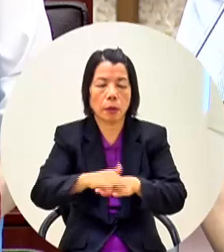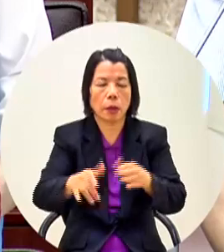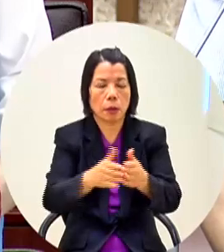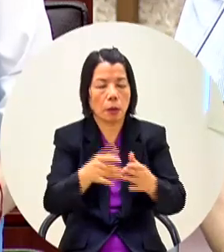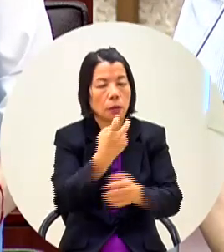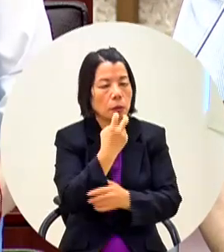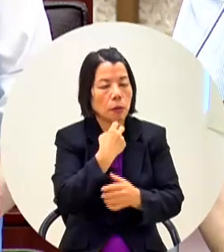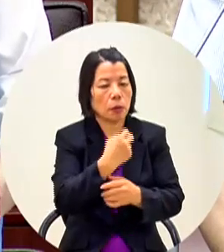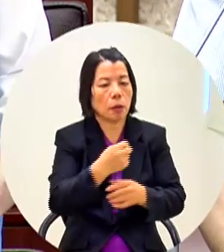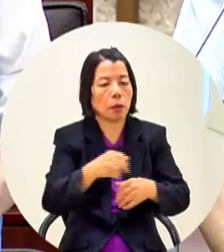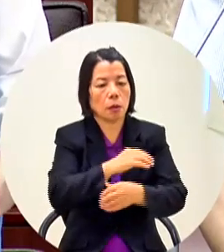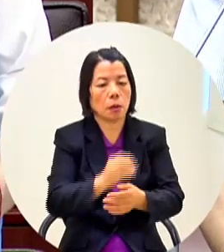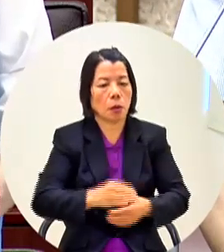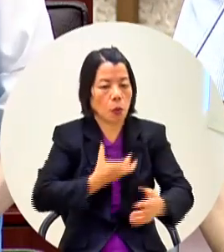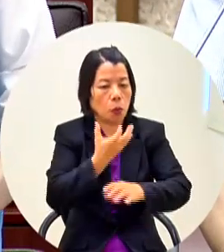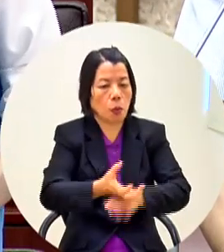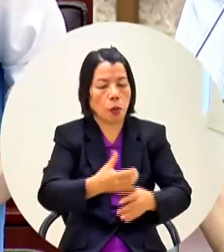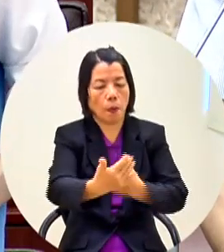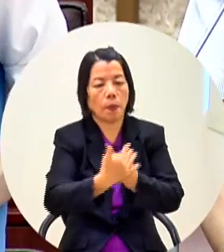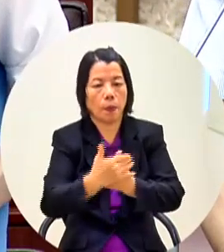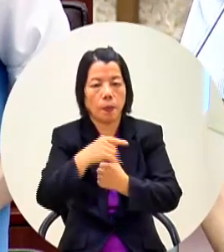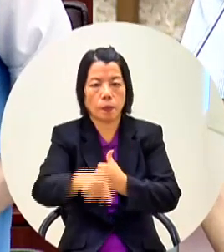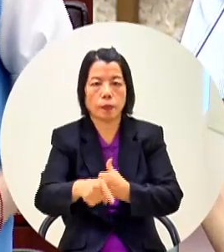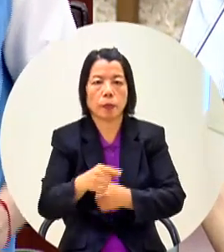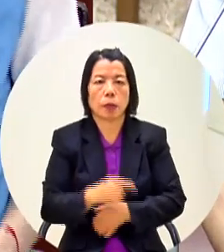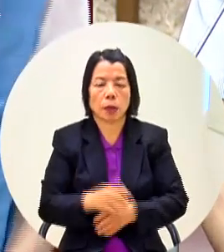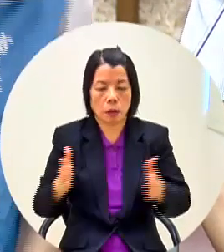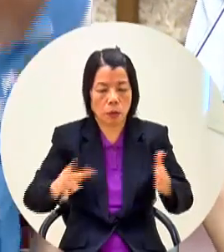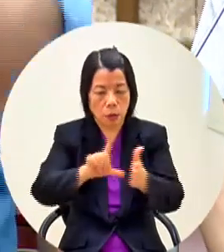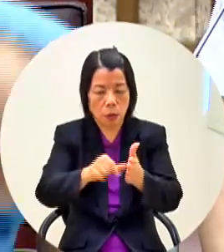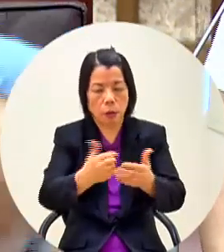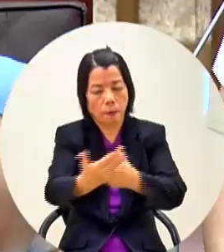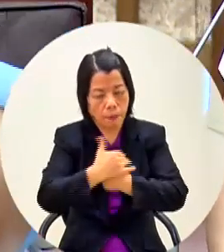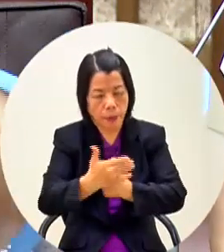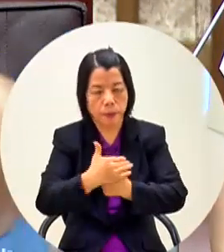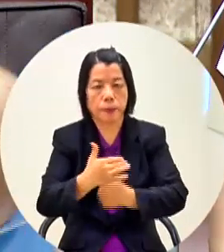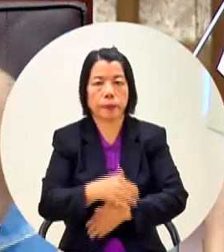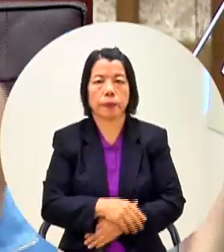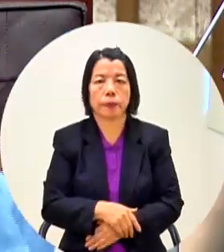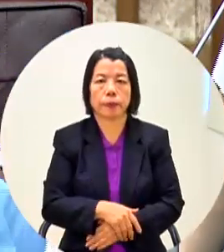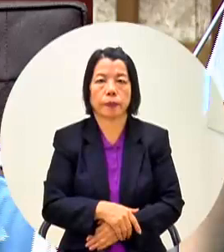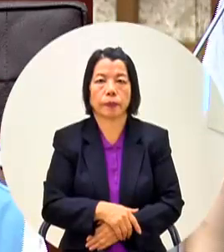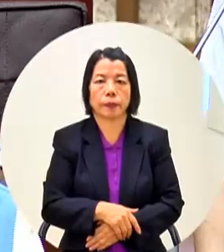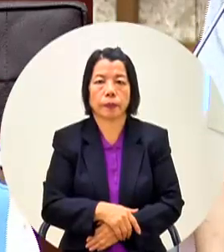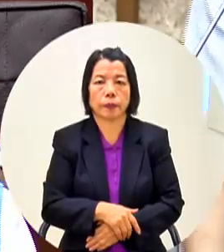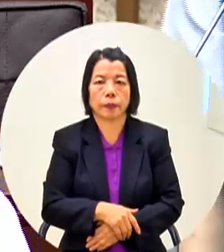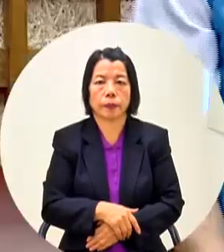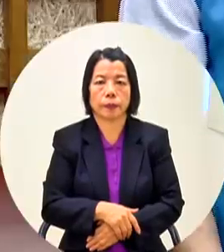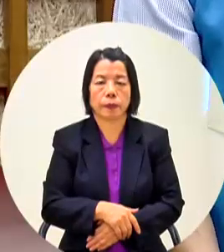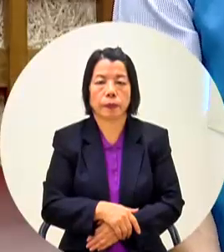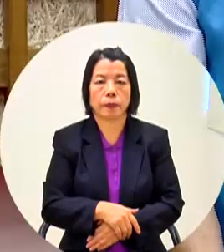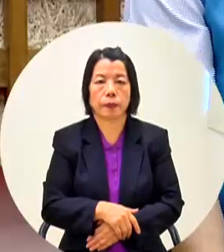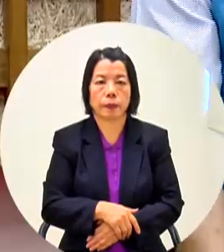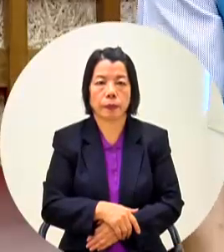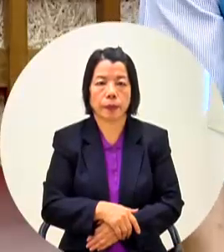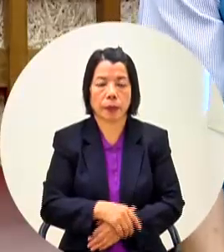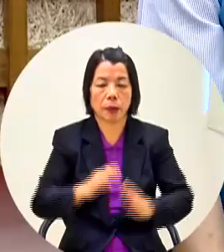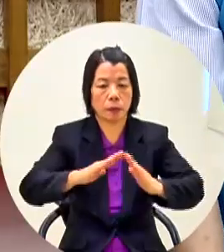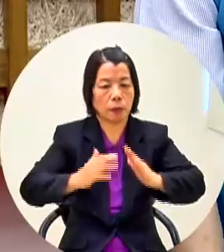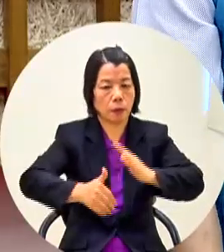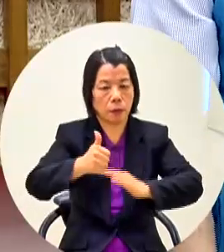助，在这段困难的过程协助我们农民团体。谢谢。 好，谢谢市长。 市长，